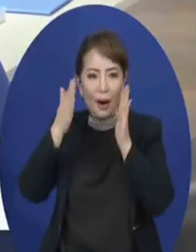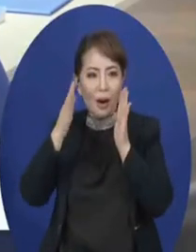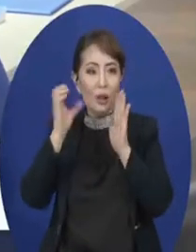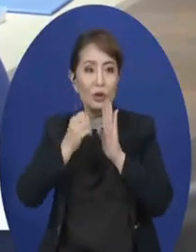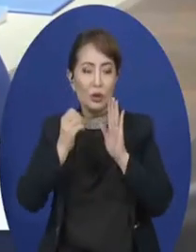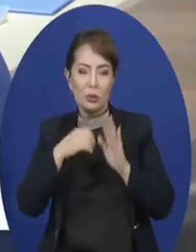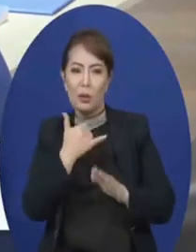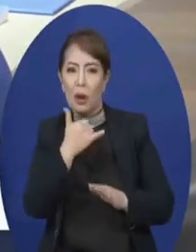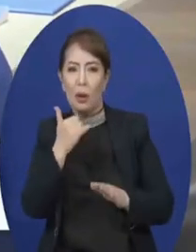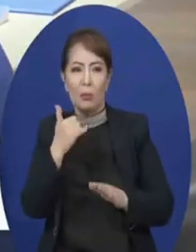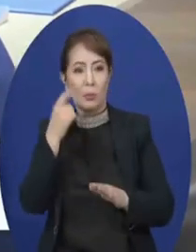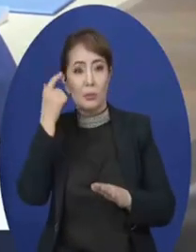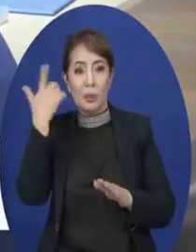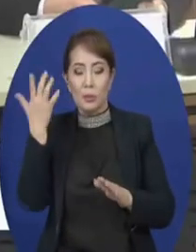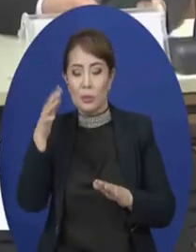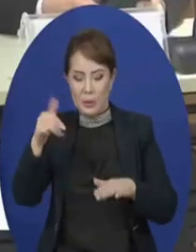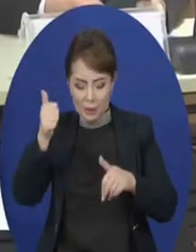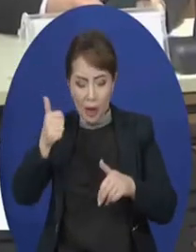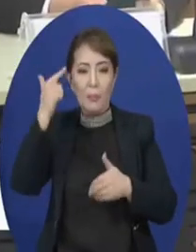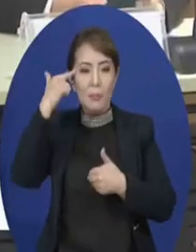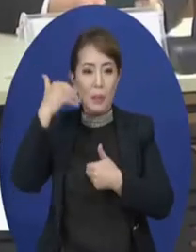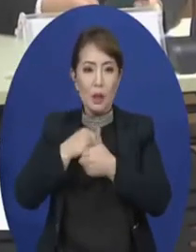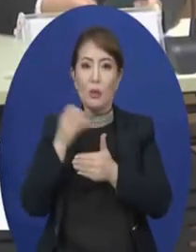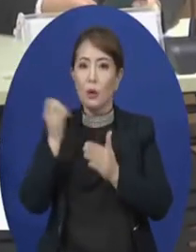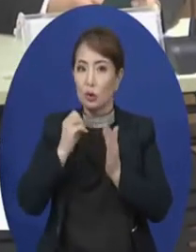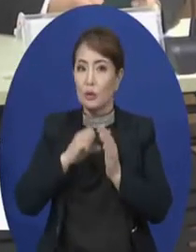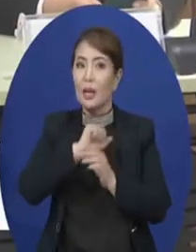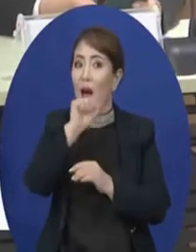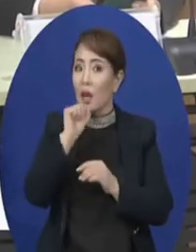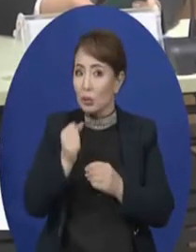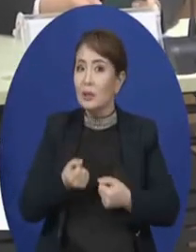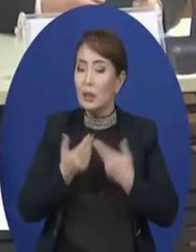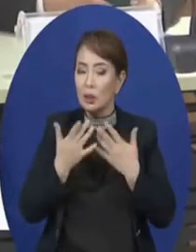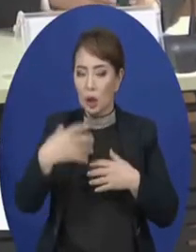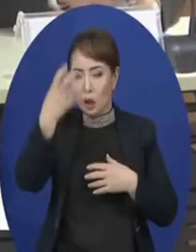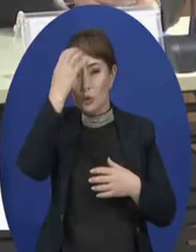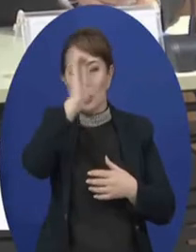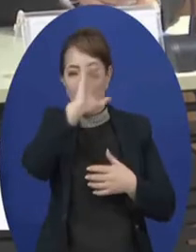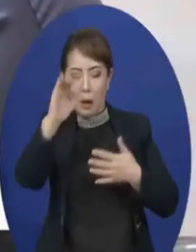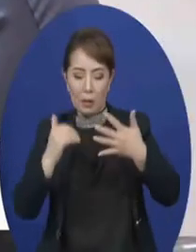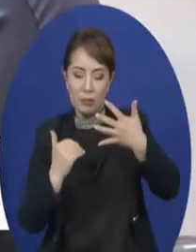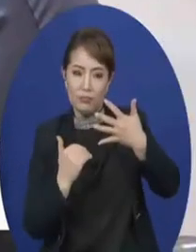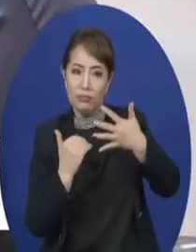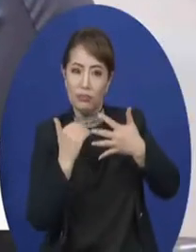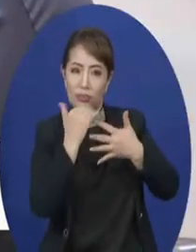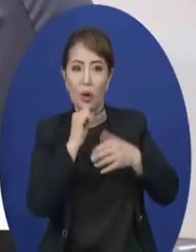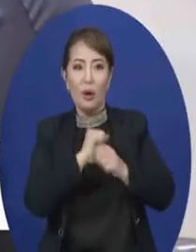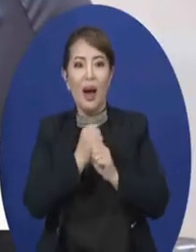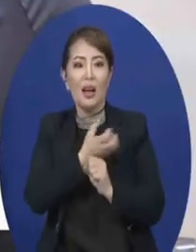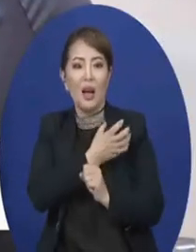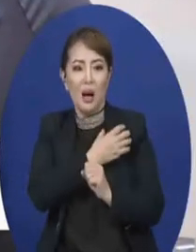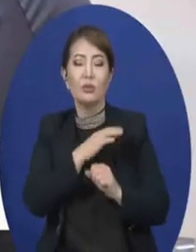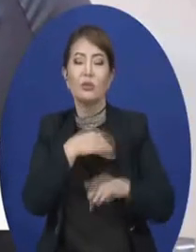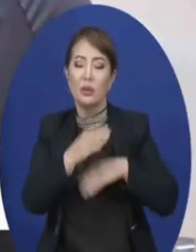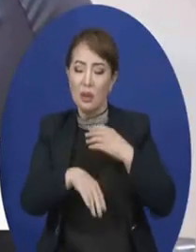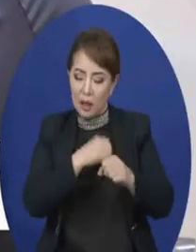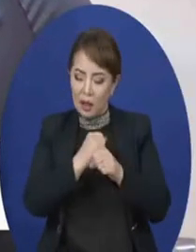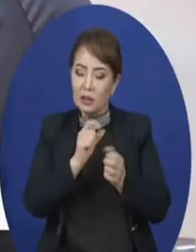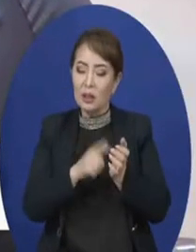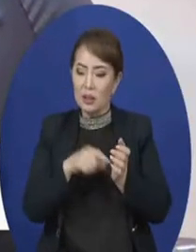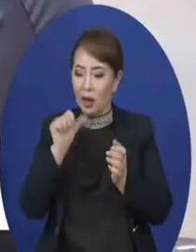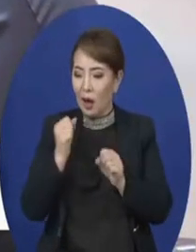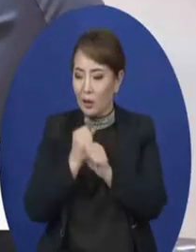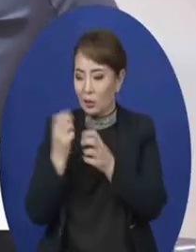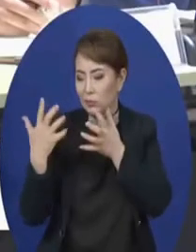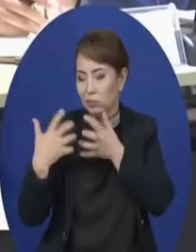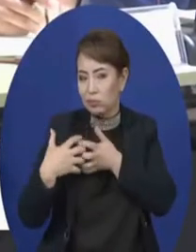гэдгээ эргэлзэлгүй мэддэг байх нь чухал байгаа асуудал хөндөгдөж байна. Төрийн албан хаагчид шат шатандаа хариуцлагатай ажиллах шаардлагатай, хоорондоо